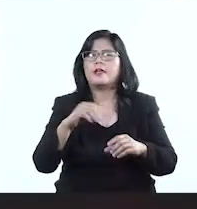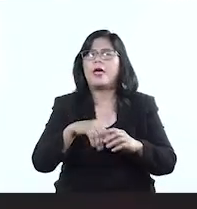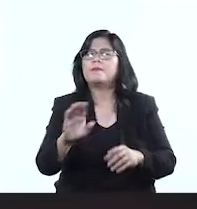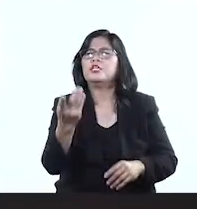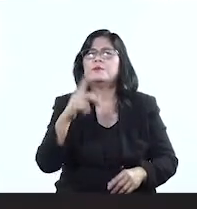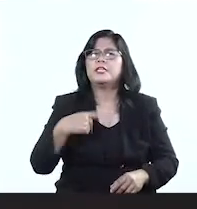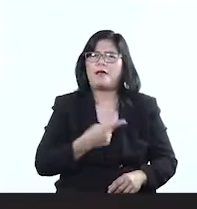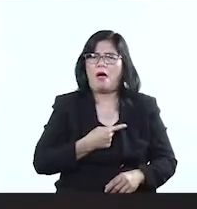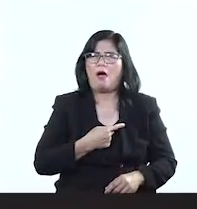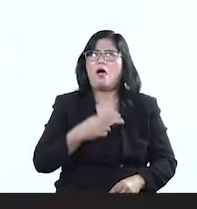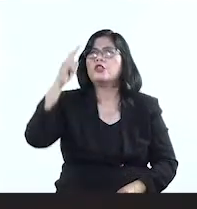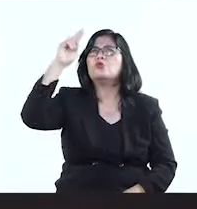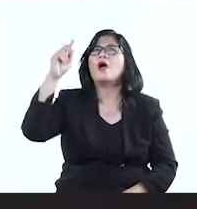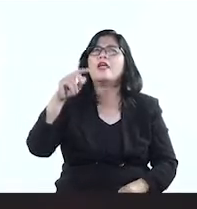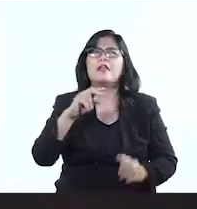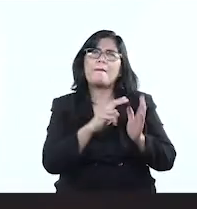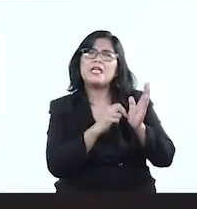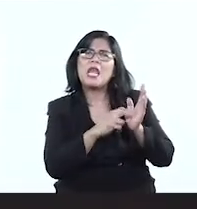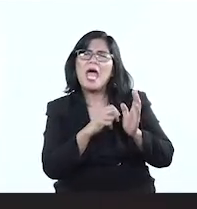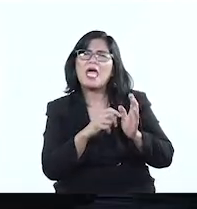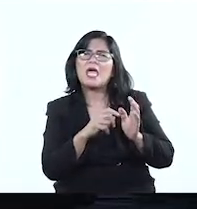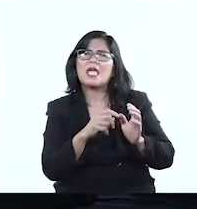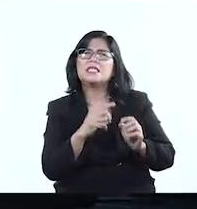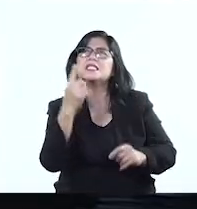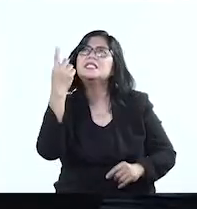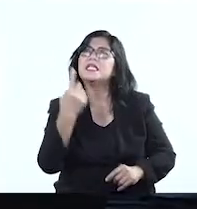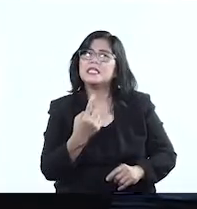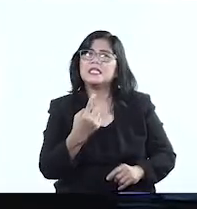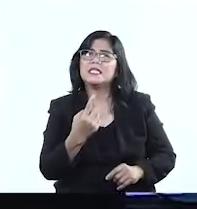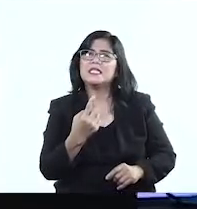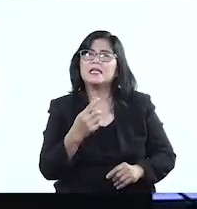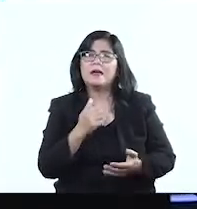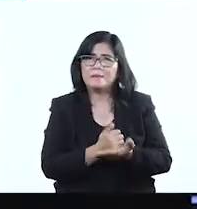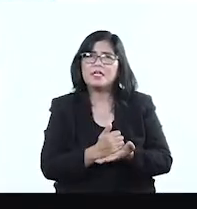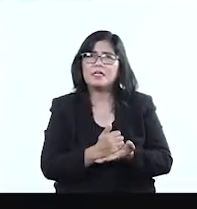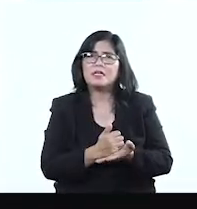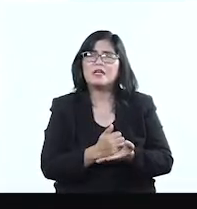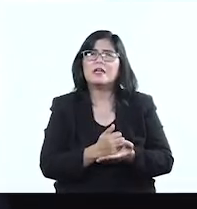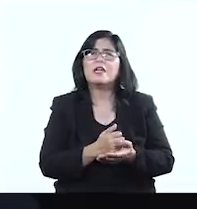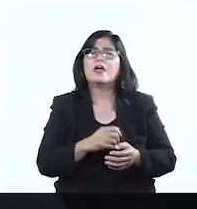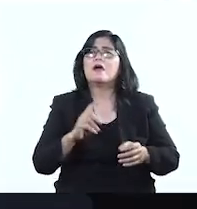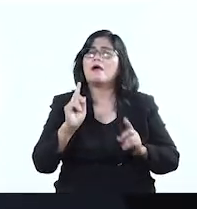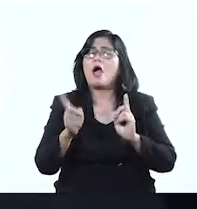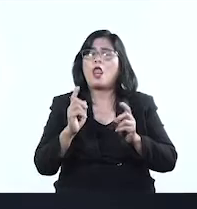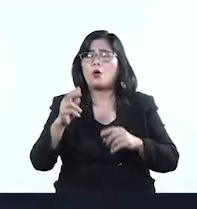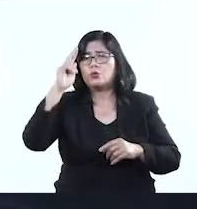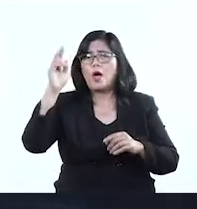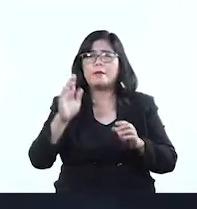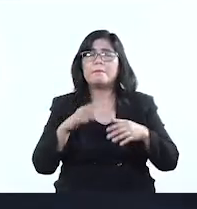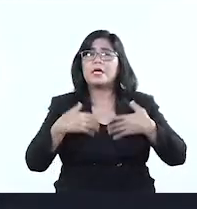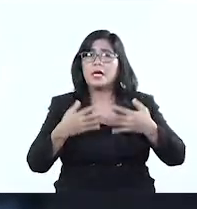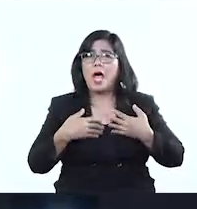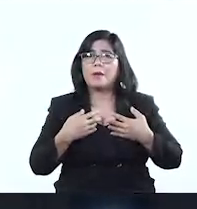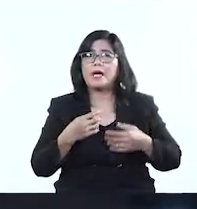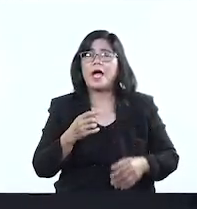keutuhan nggak suka biarpun ane tutup pintu hai tapi kalau Tuhan berkenan maka dia izinkan